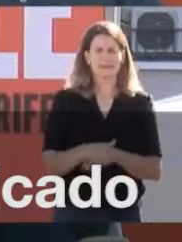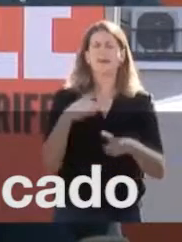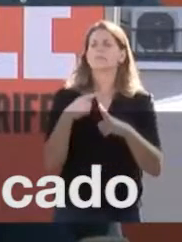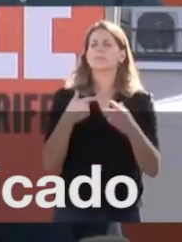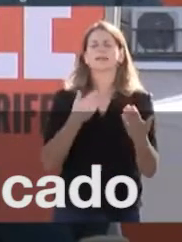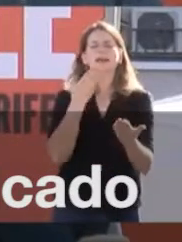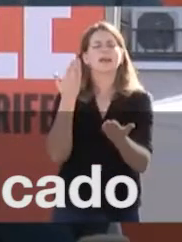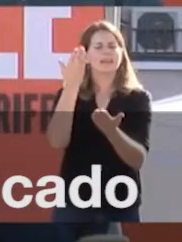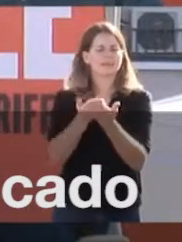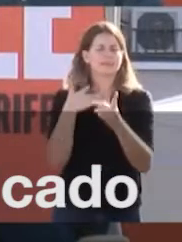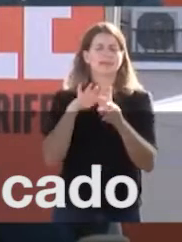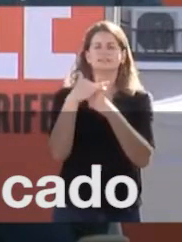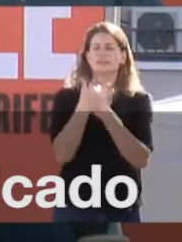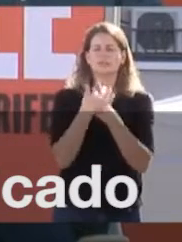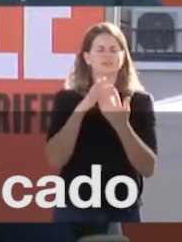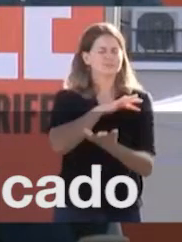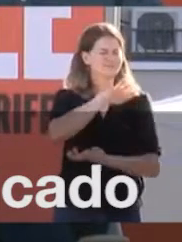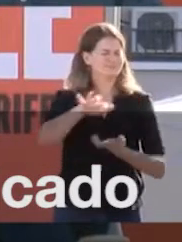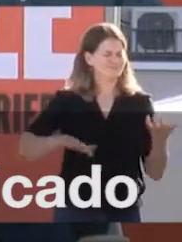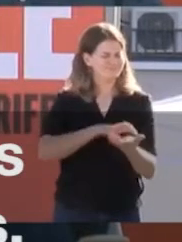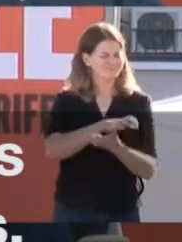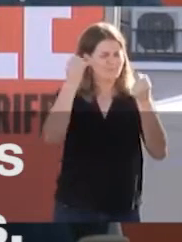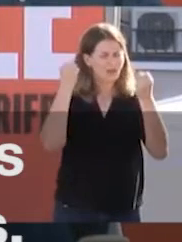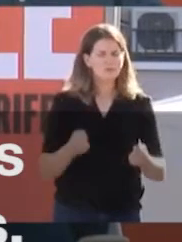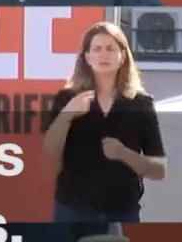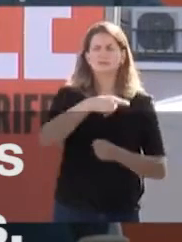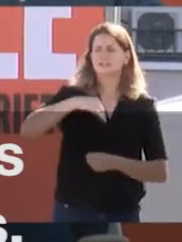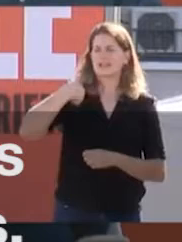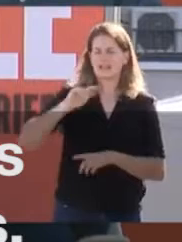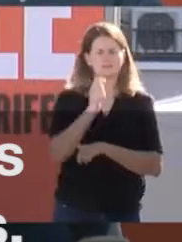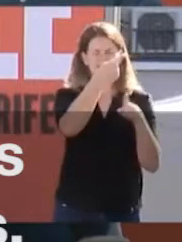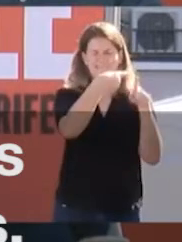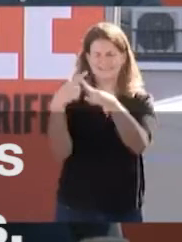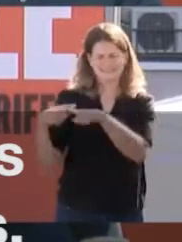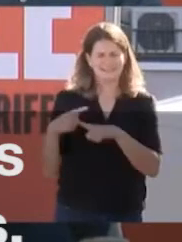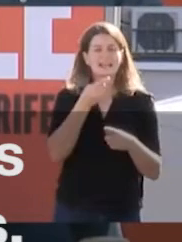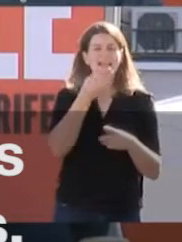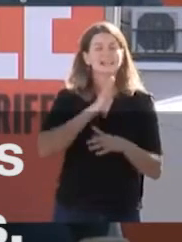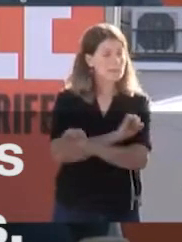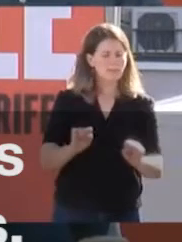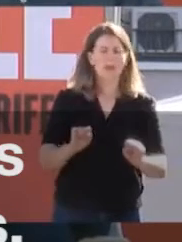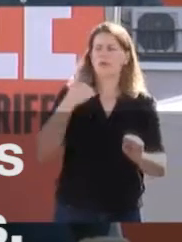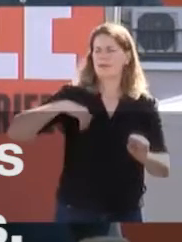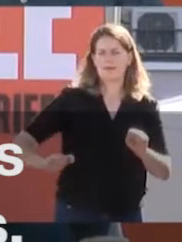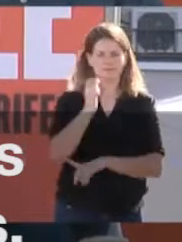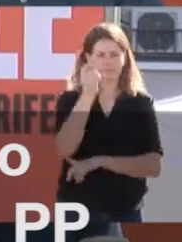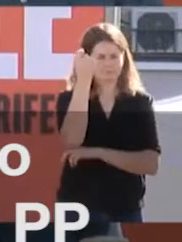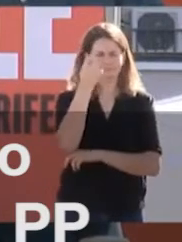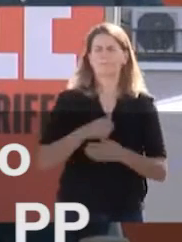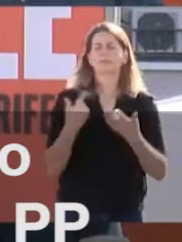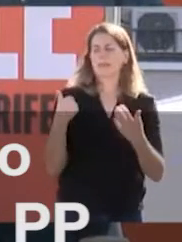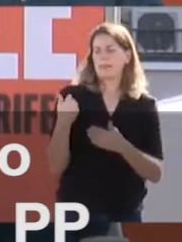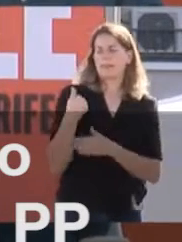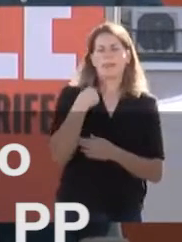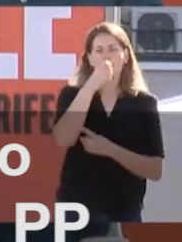Perquè davant d'un context tan complicat hem aconseguit coses que semblaven impossibles. Fa poc